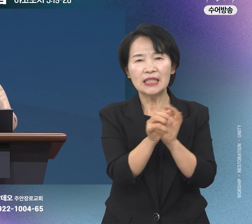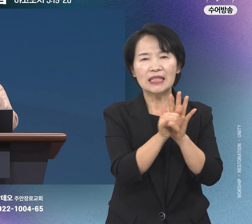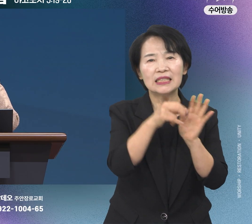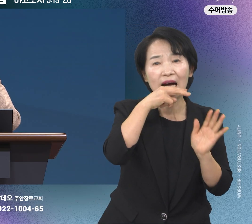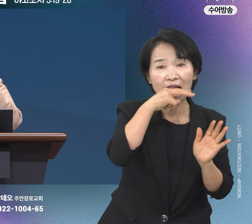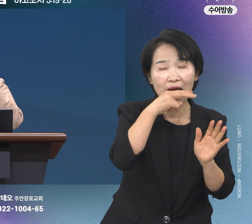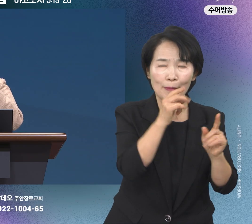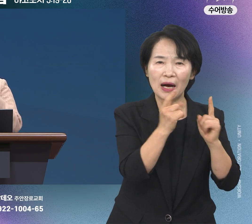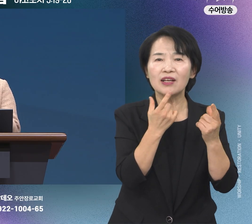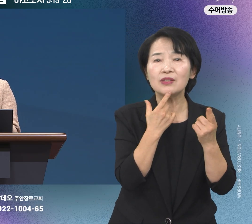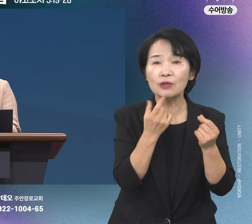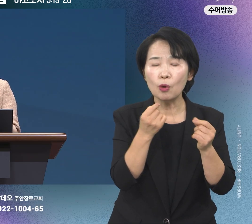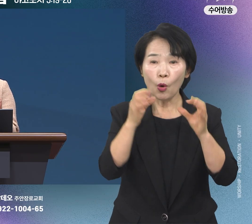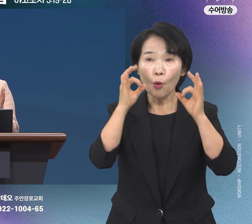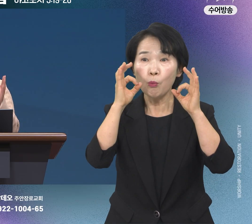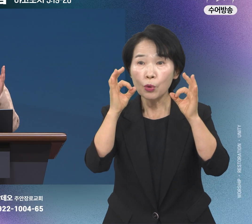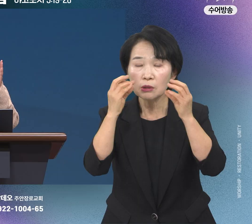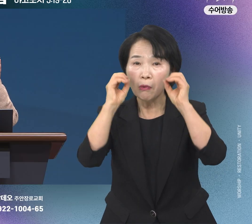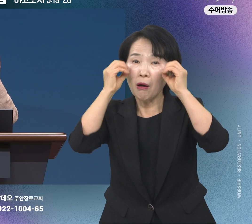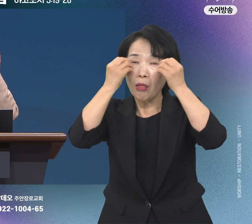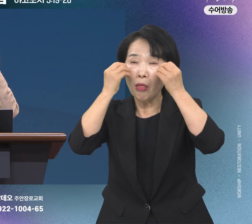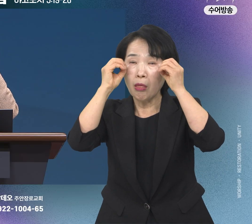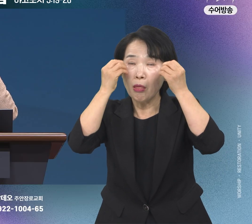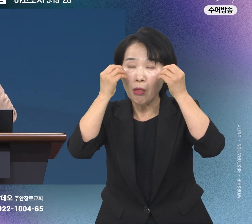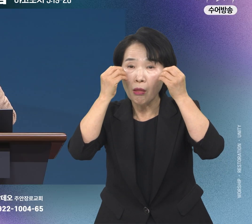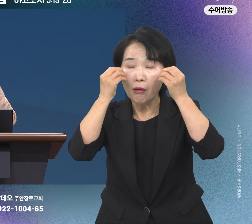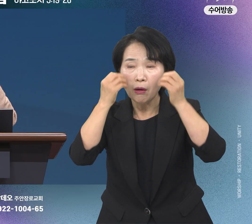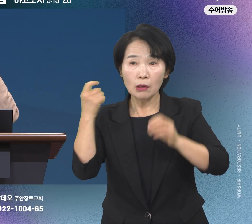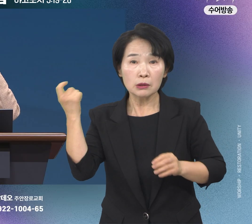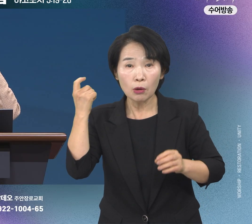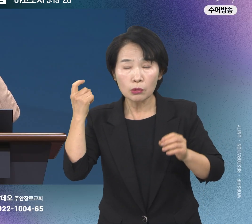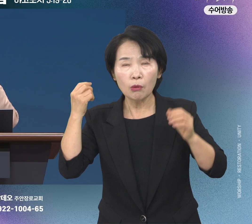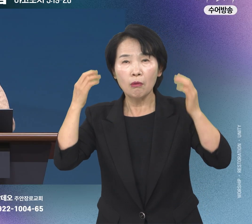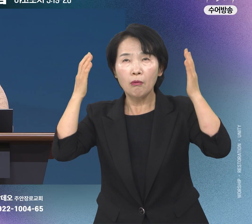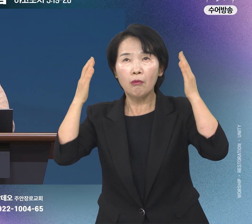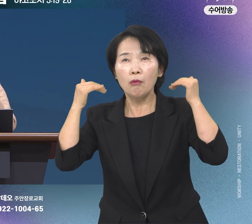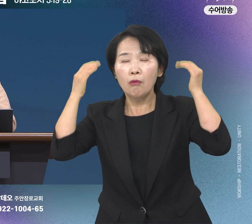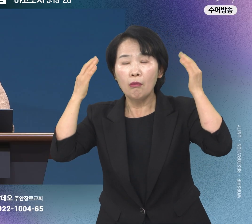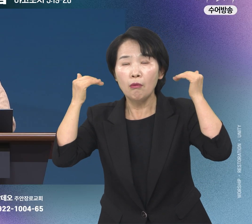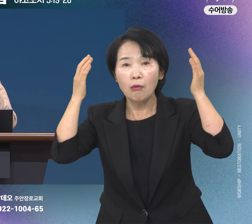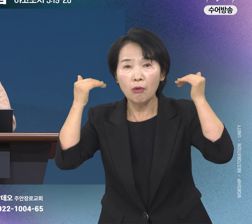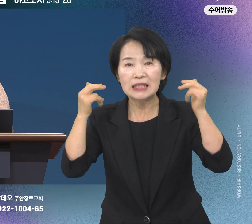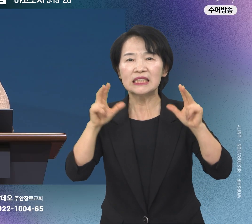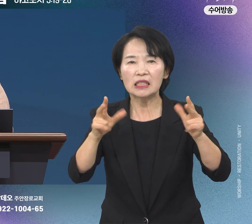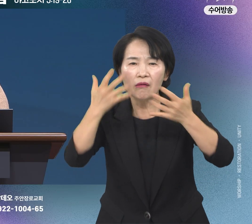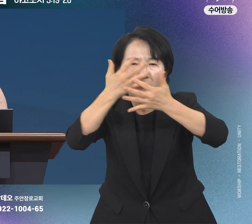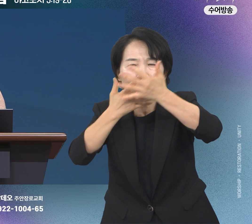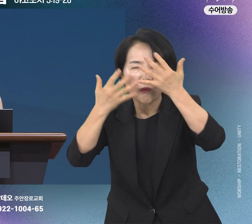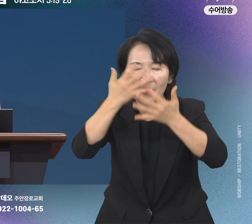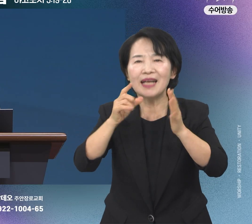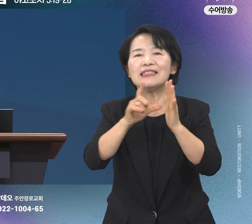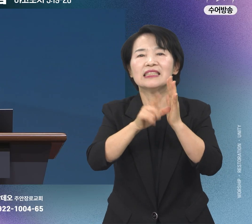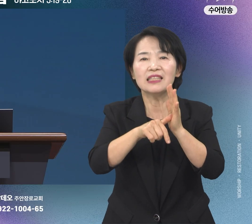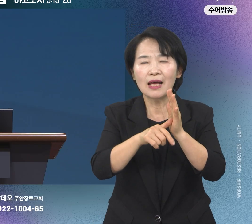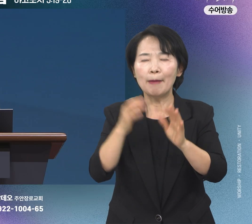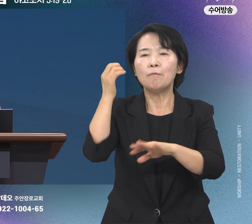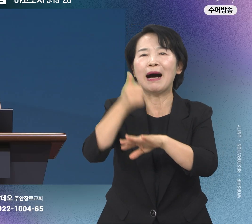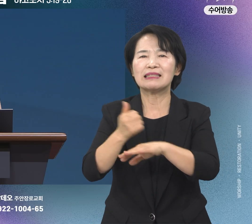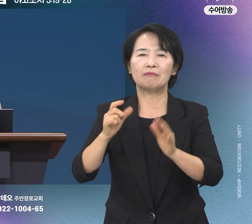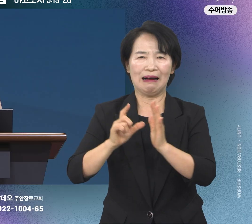말했듯이 보기는 보아도 보지 못하고 듣기는 들어도 듣지 못하는 이 시대가 지금 마지막 때이기